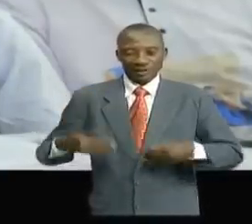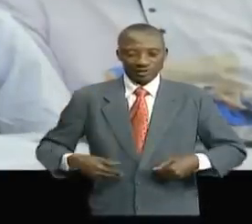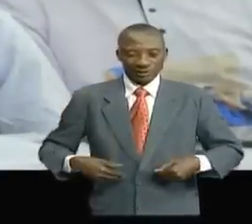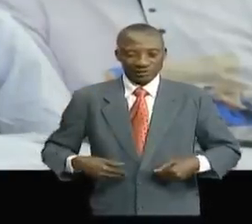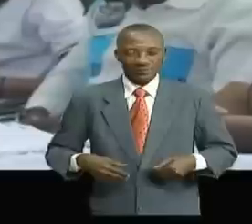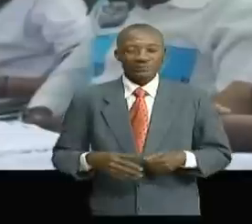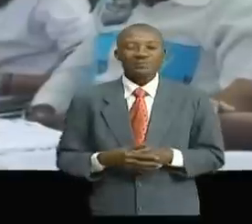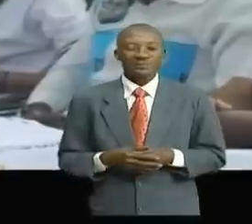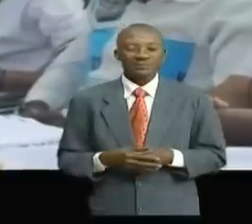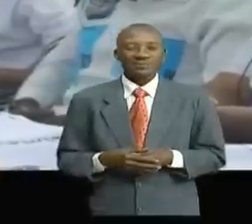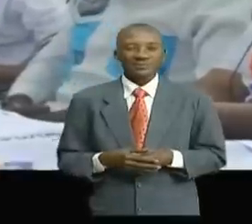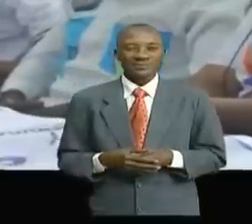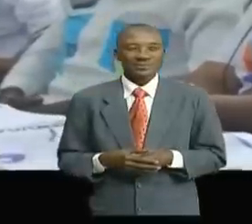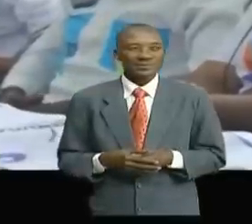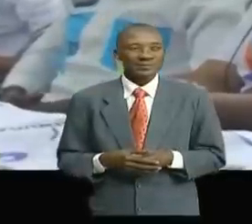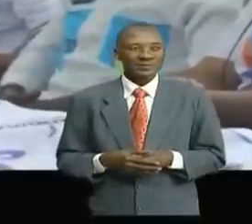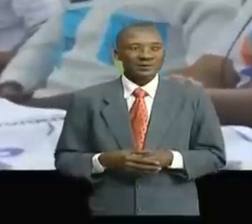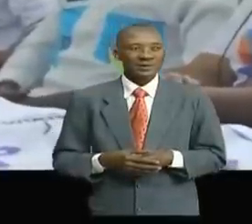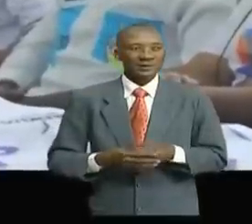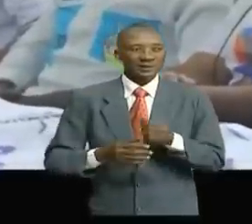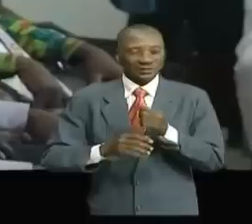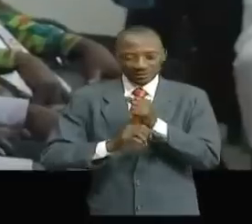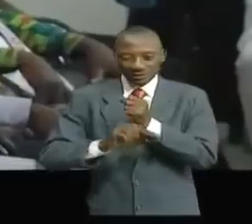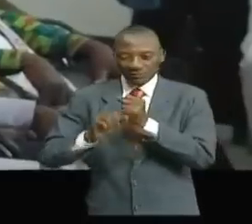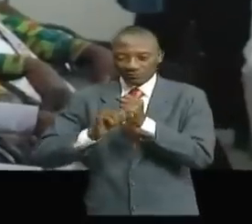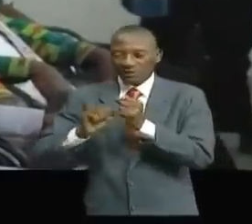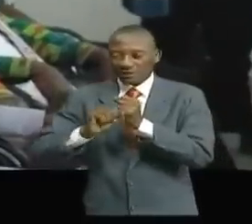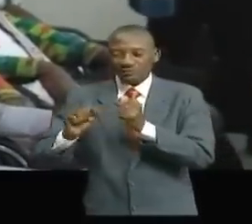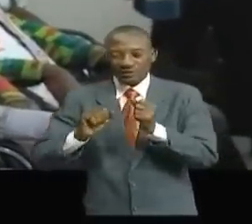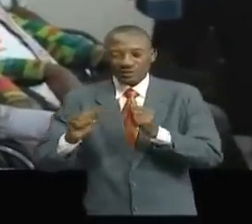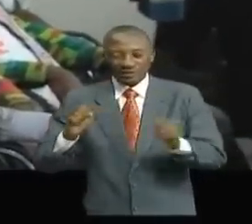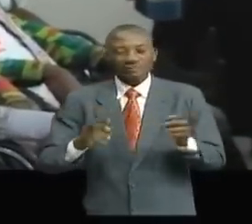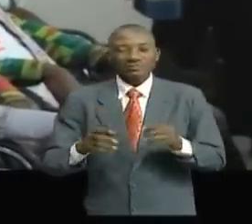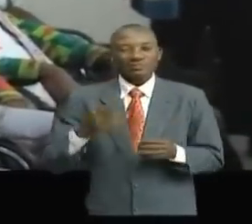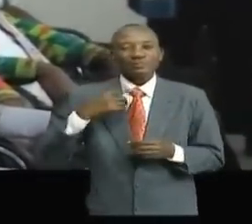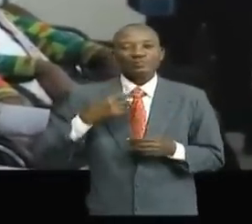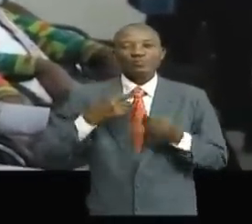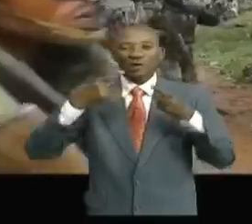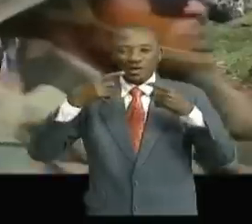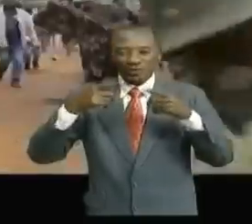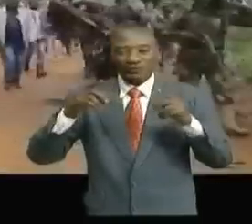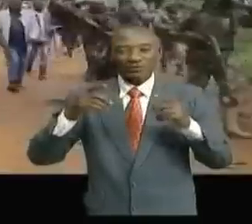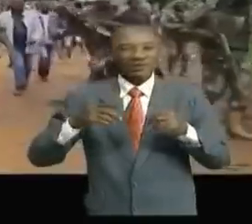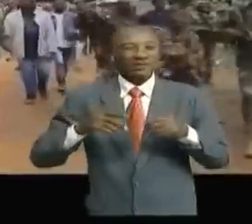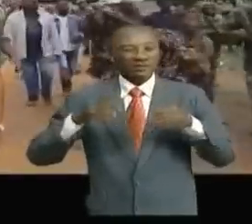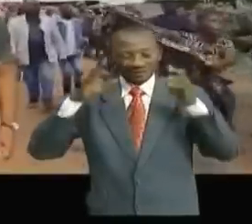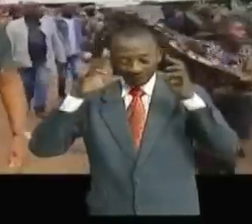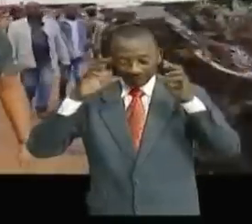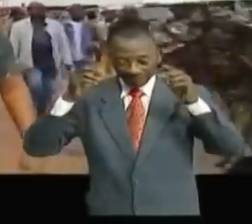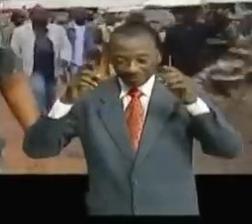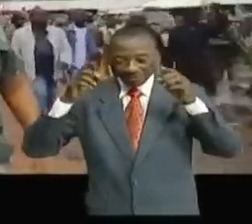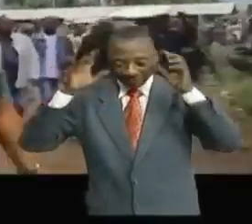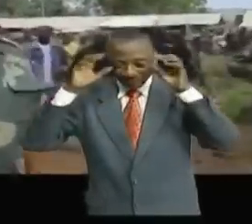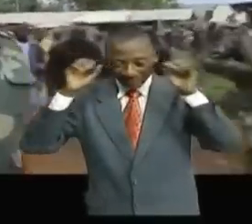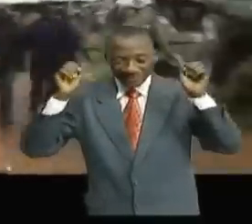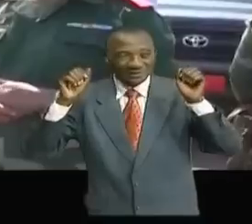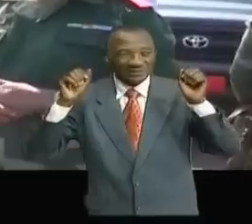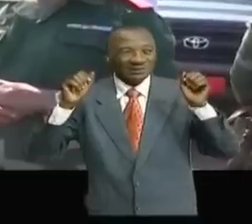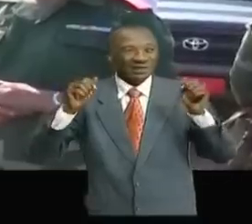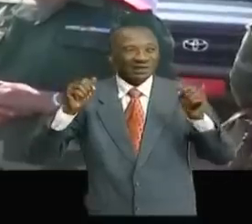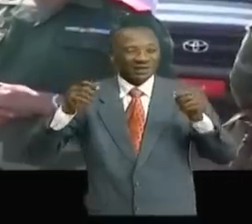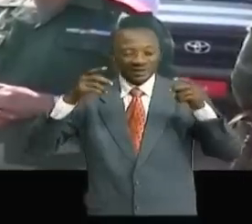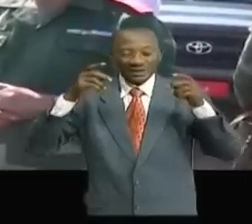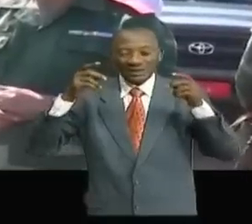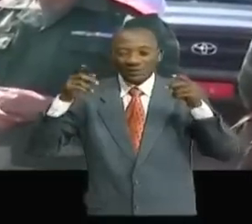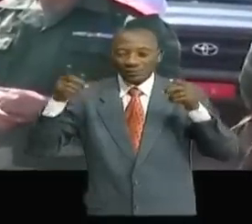du chef de l'État, Félix-Antoine Tshisekedi Tshilombo, pour les efforts menés dans la pacification de la province de l'Ituri